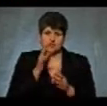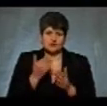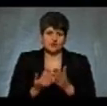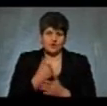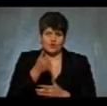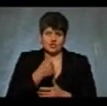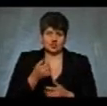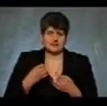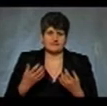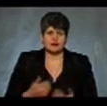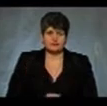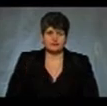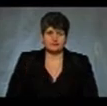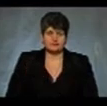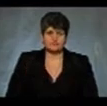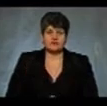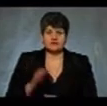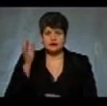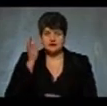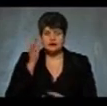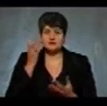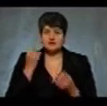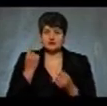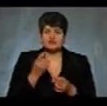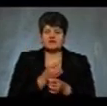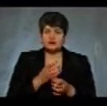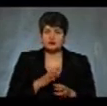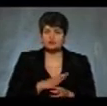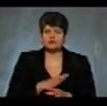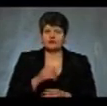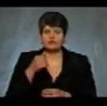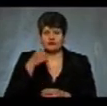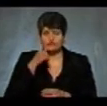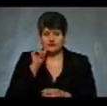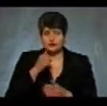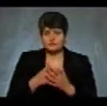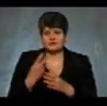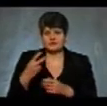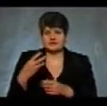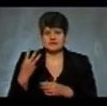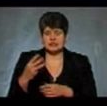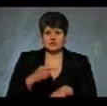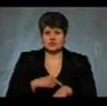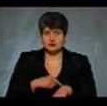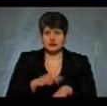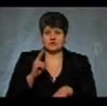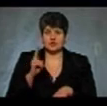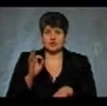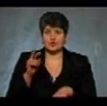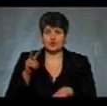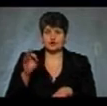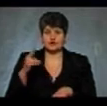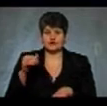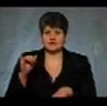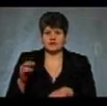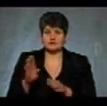свят. Нагадаємо, ще один вибух гранати стався учора близько 23-ї години у селі Колодіївська під